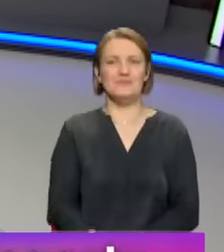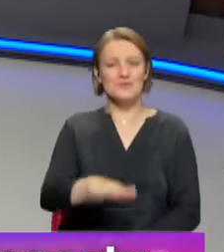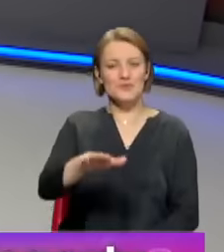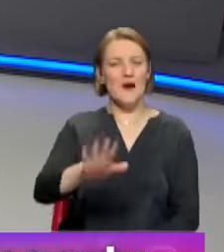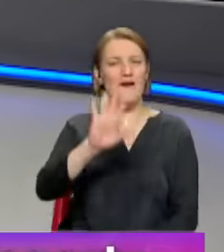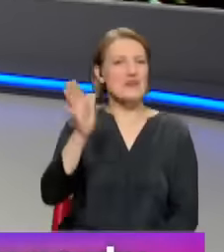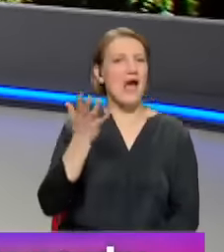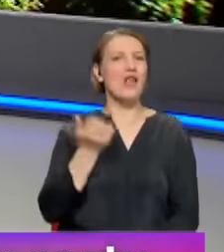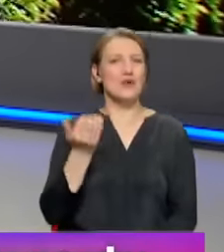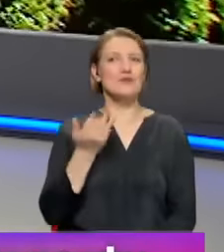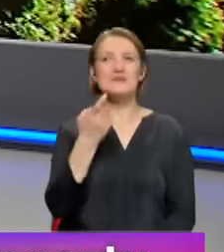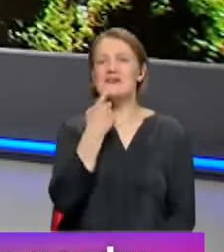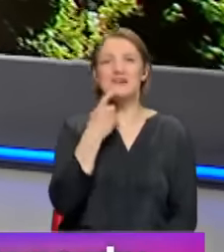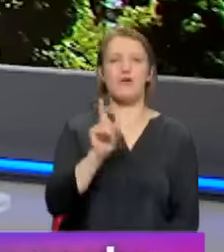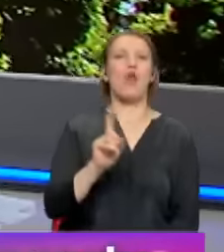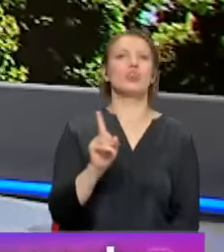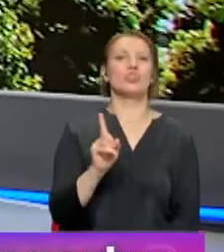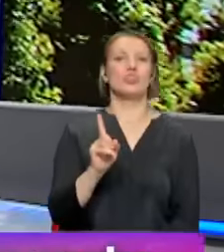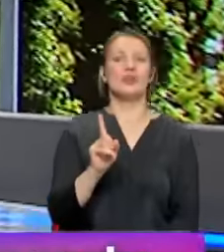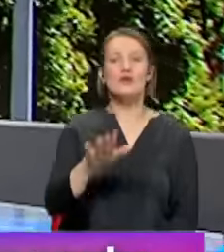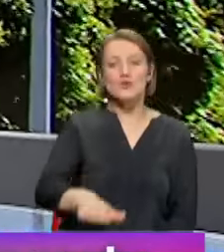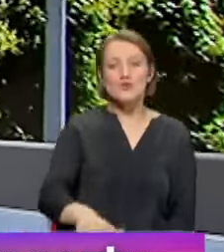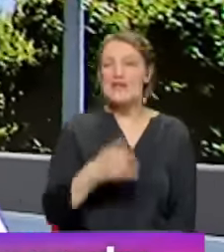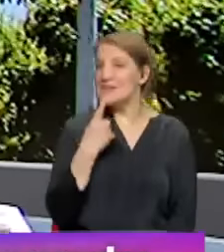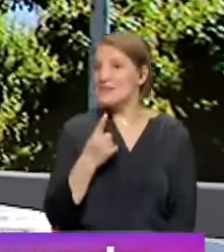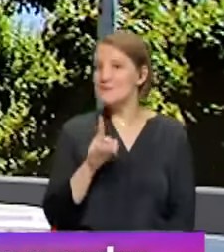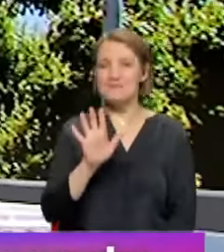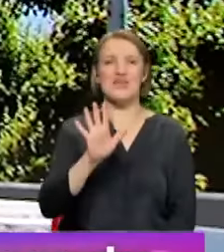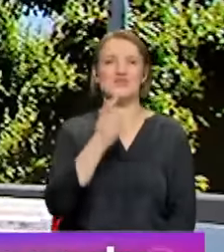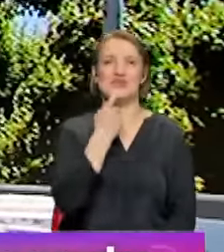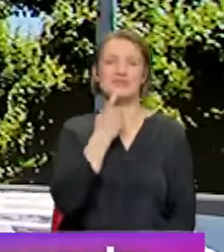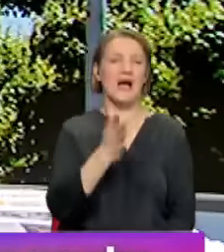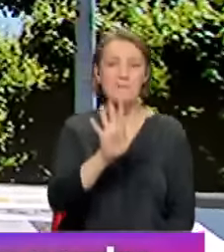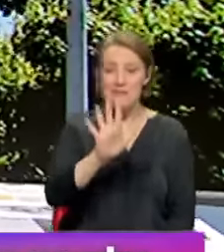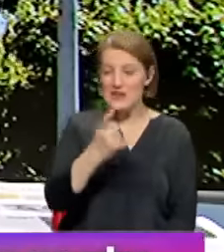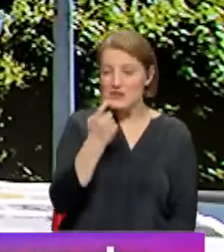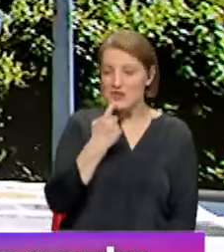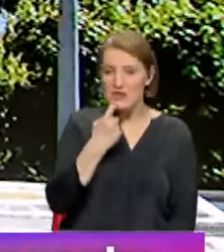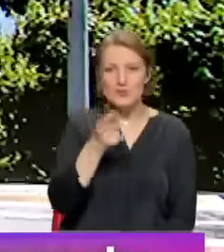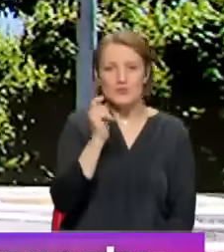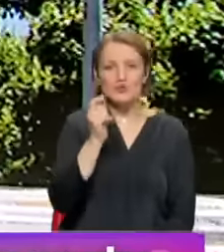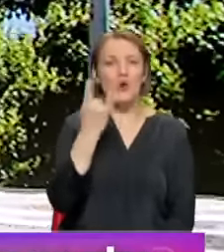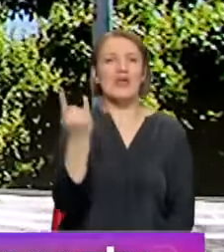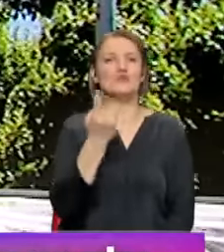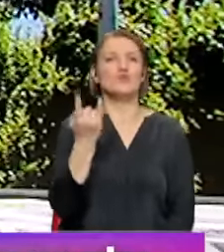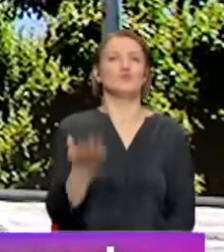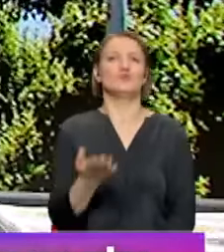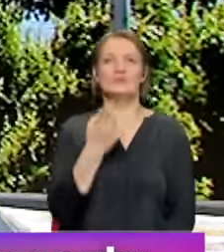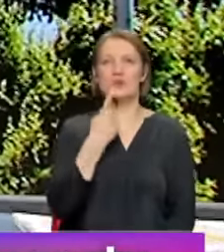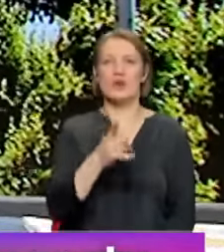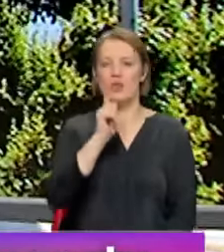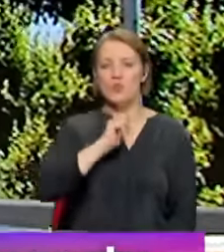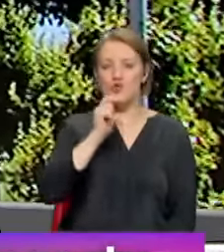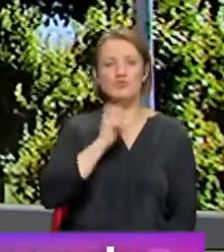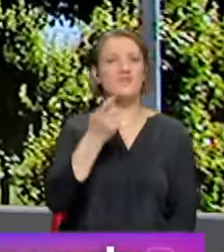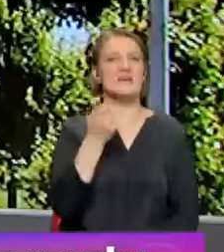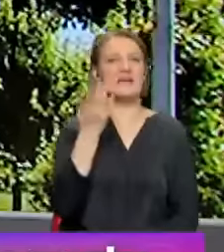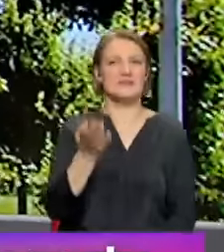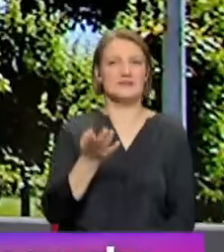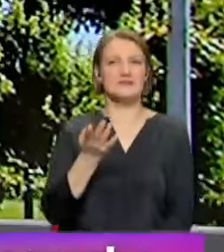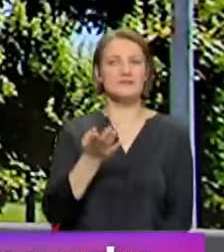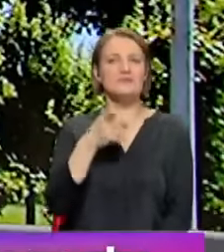Küçükken her şeyi alabiliyorduk. Kaç yaşındasın? 10. Küçükken dediğinle 5. 5 yaşındayım zor geziyorum diyor. Dondurma